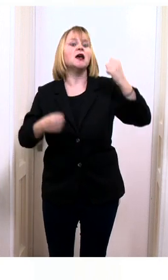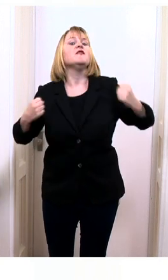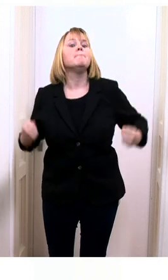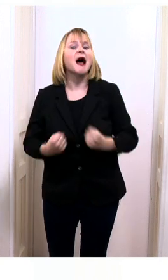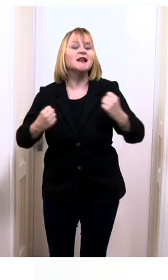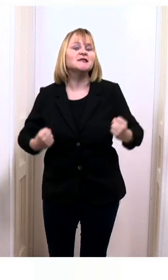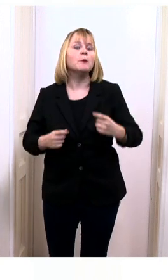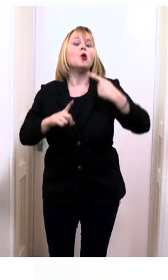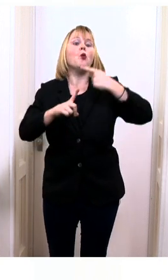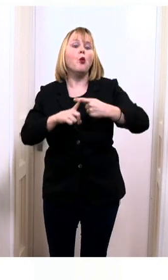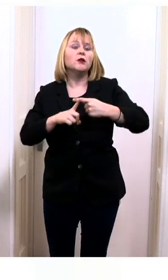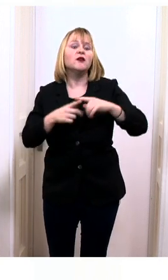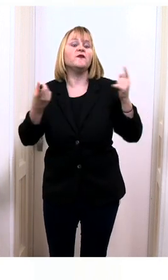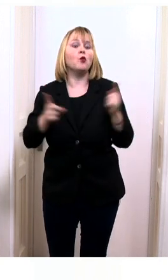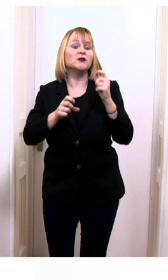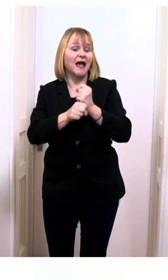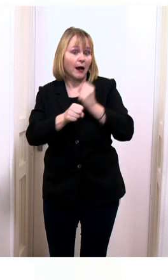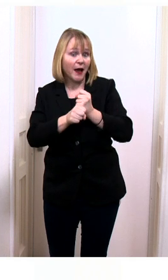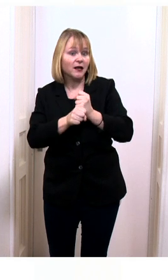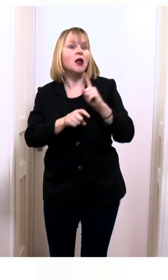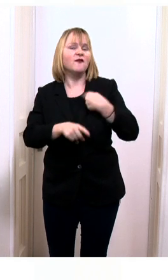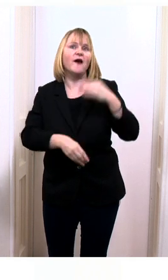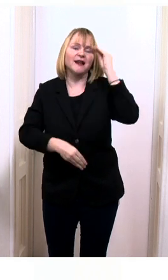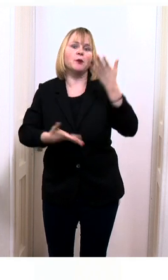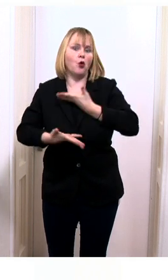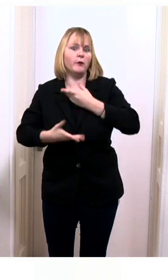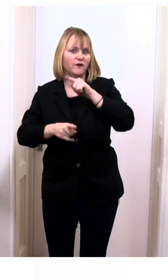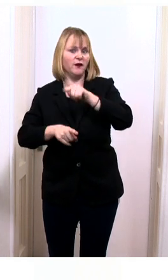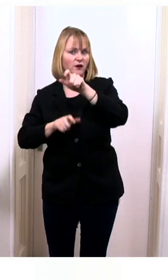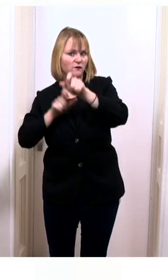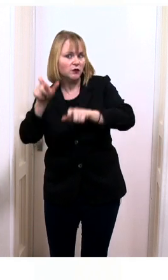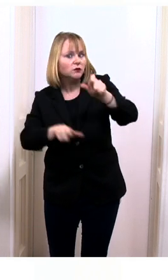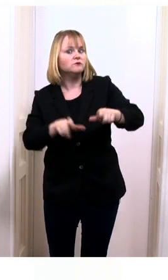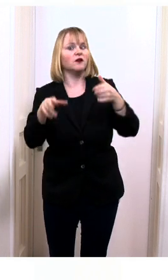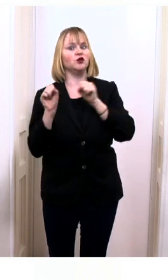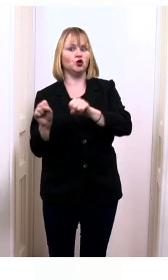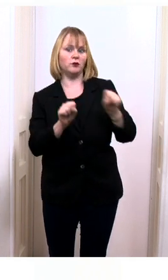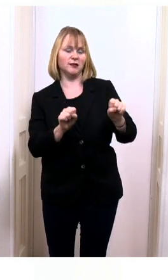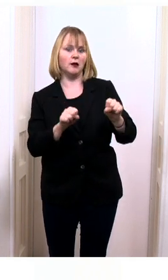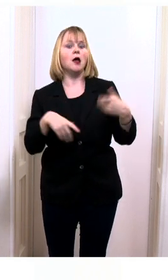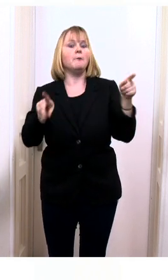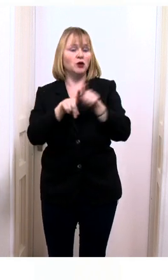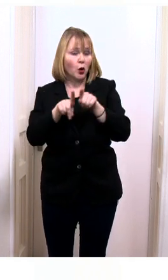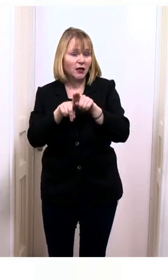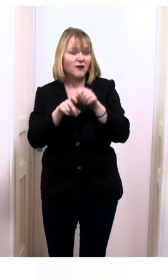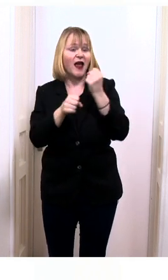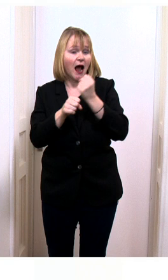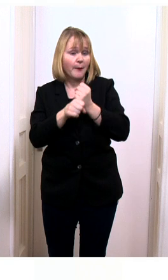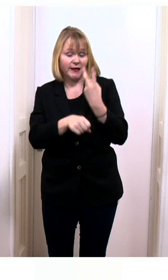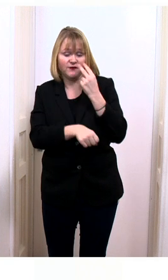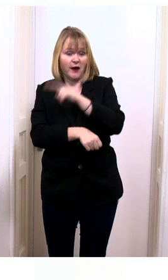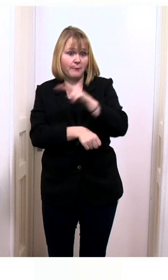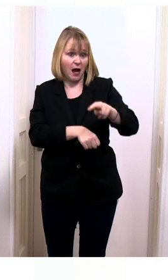Kurzarbeit, die Arbeitsverhältnisse erhalten werden konnten. Mehr noch, sie zeigen, dass der Arbeitsmarkt nach wie